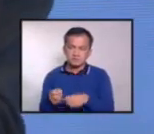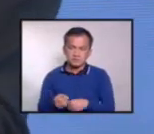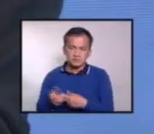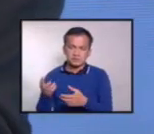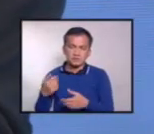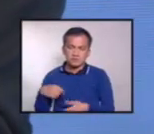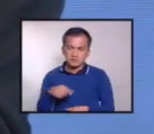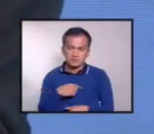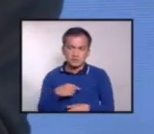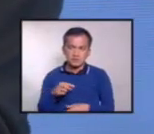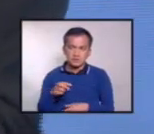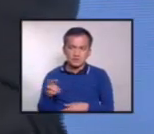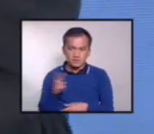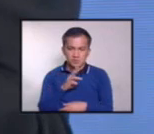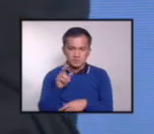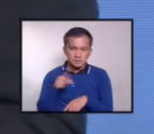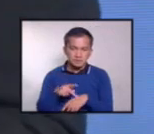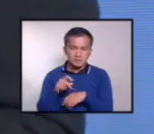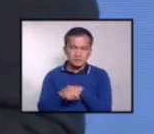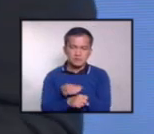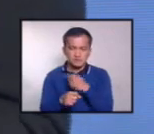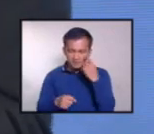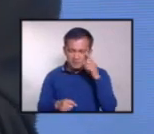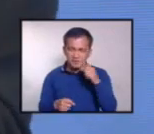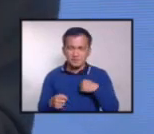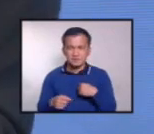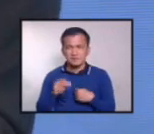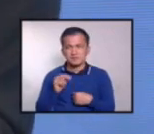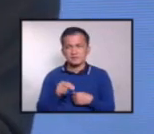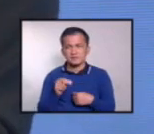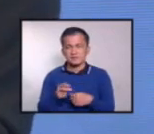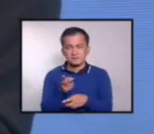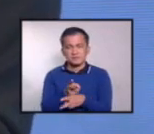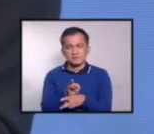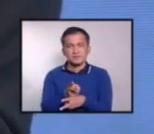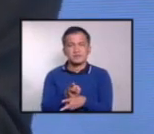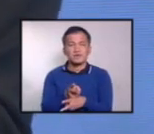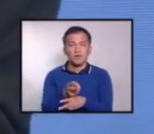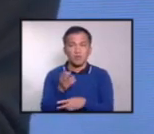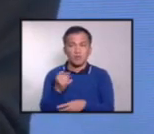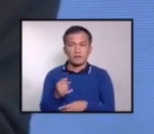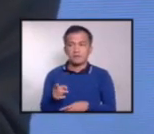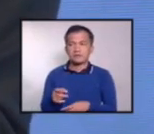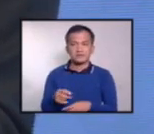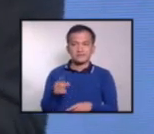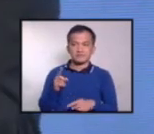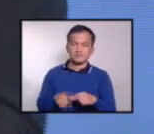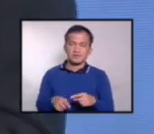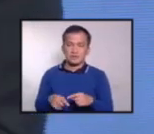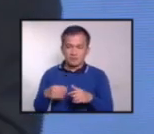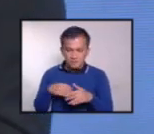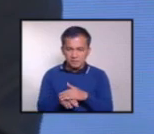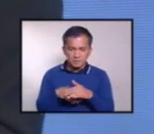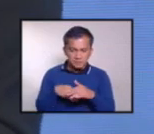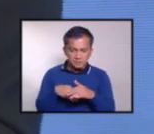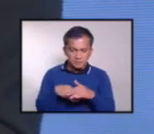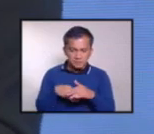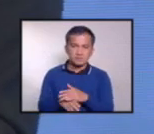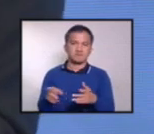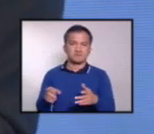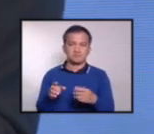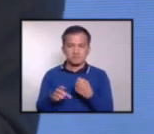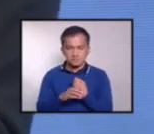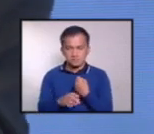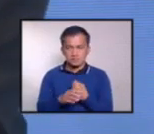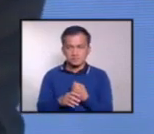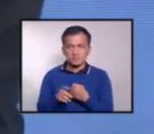yung ating West Philippine Sea. Pero para sa akin, kailangan pa rin bantayan. Dahil hindi pwede na pasok lang tayo ng pasok sa mga